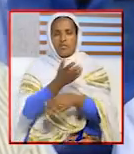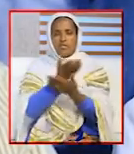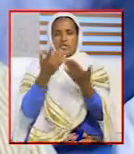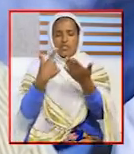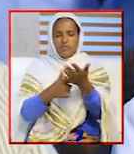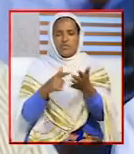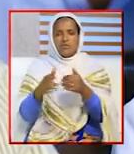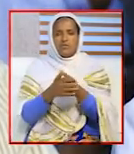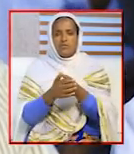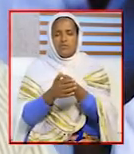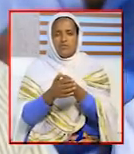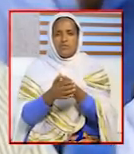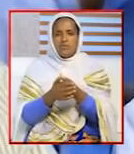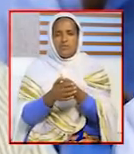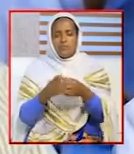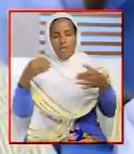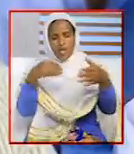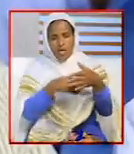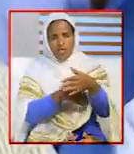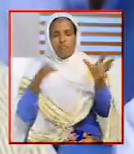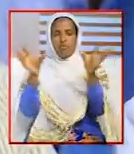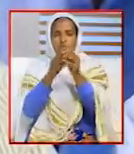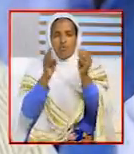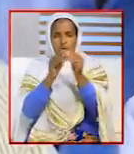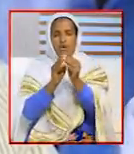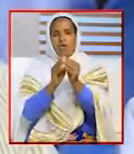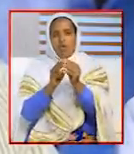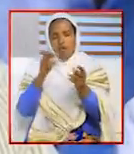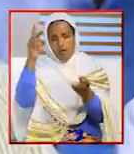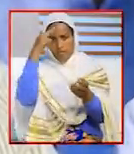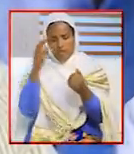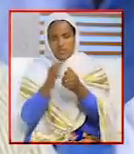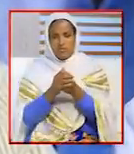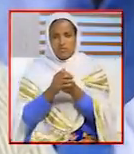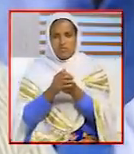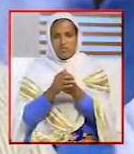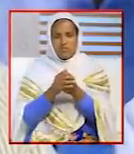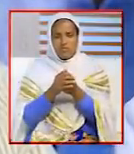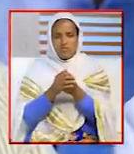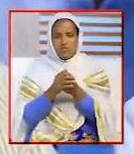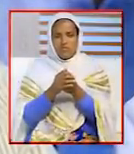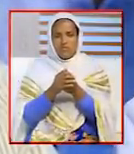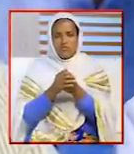ያለበትን በዚህ በግቢ ጉባኤ አማካይነት